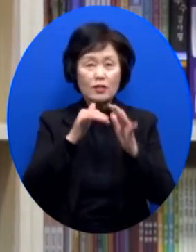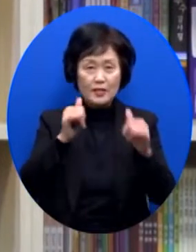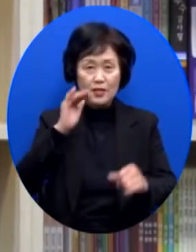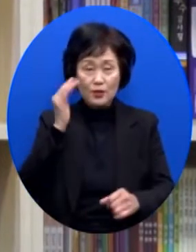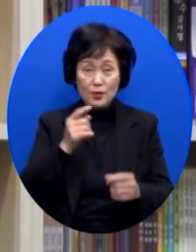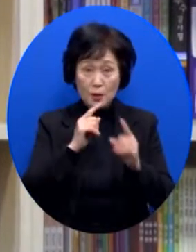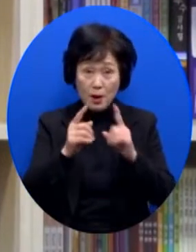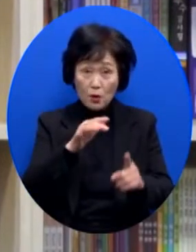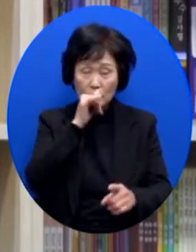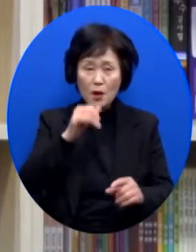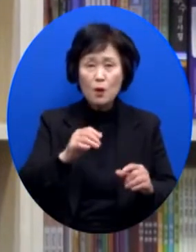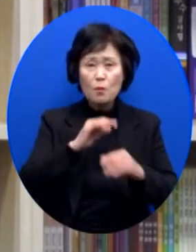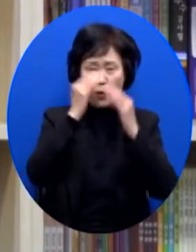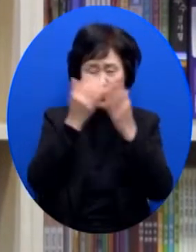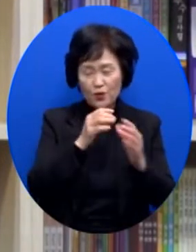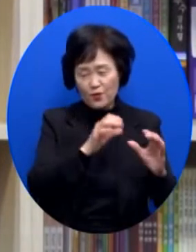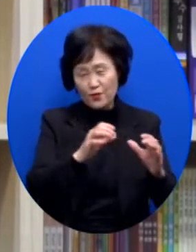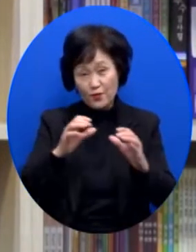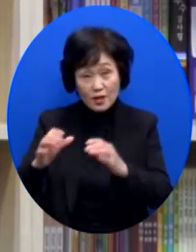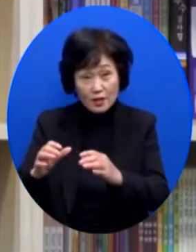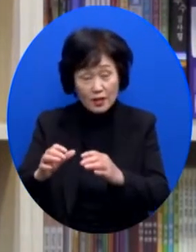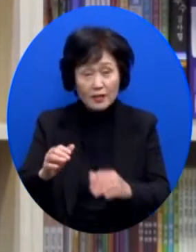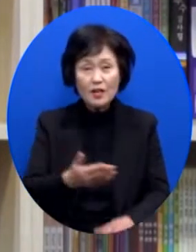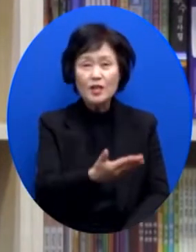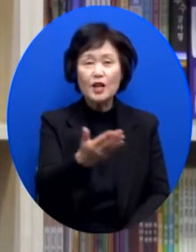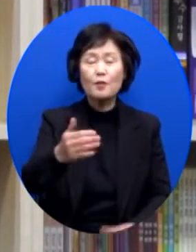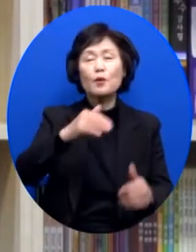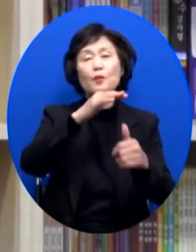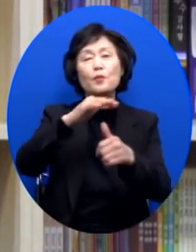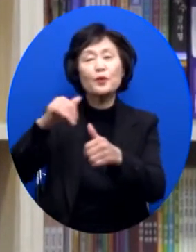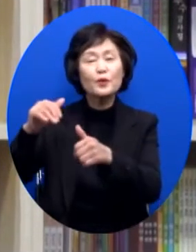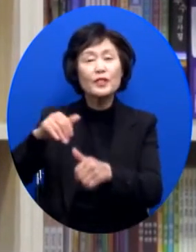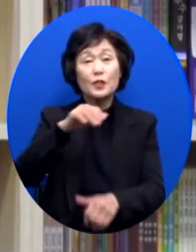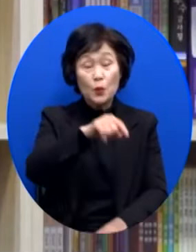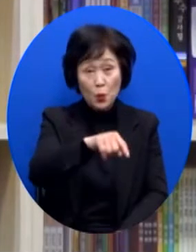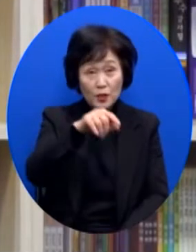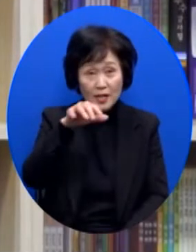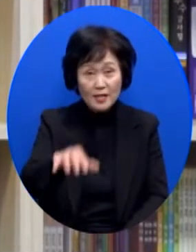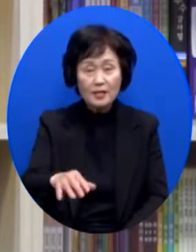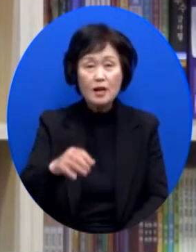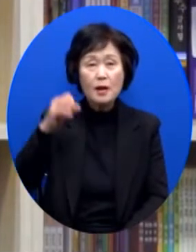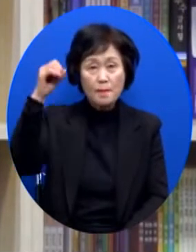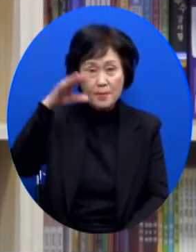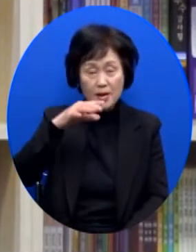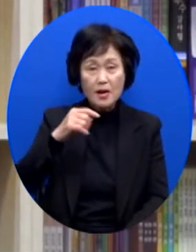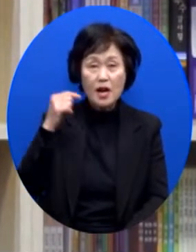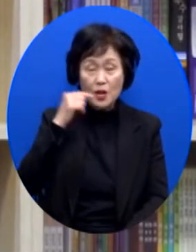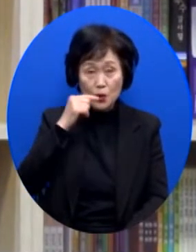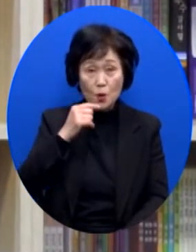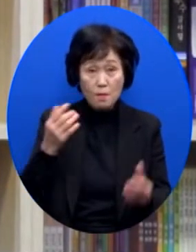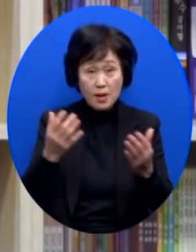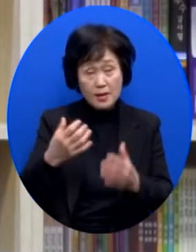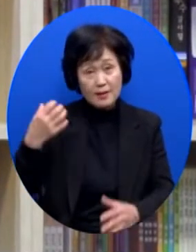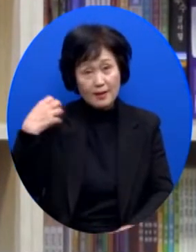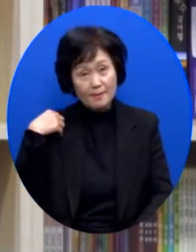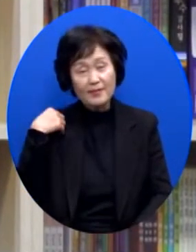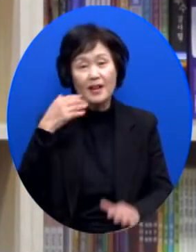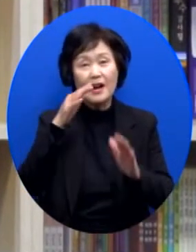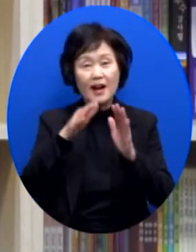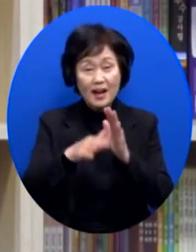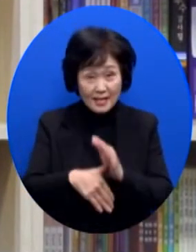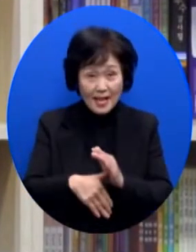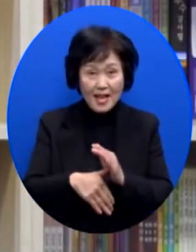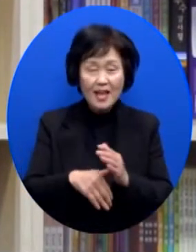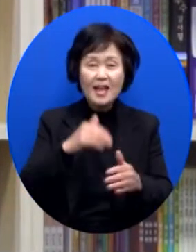영역에 부르신 자리에서 빛과 소금의 역할을 감당할 때 비로서 하나님의 나라가